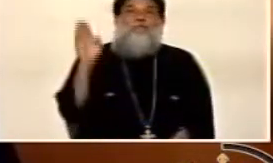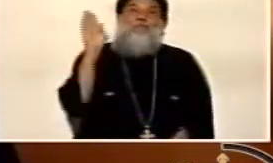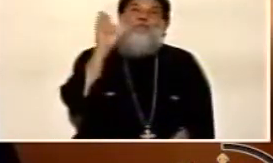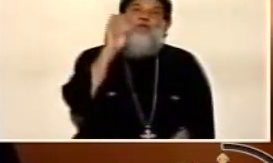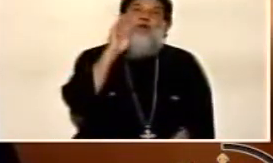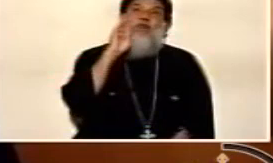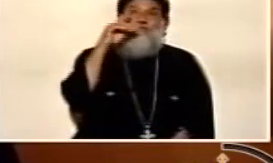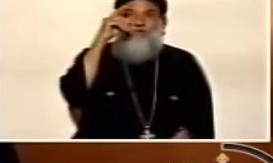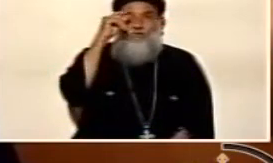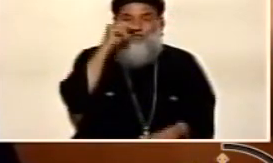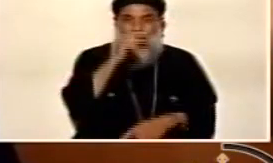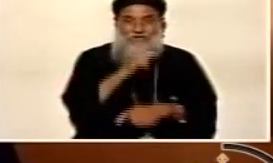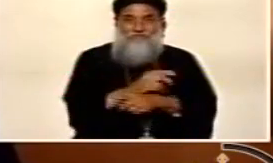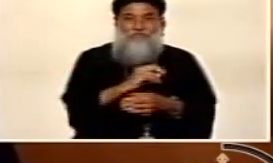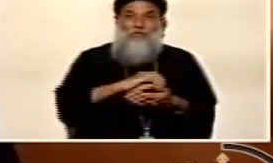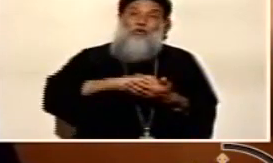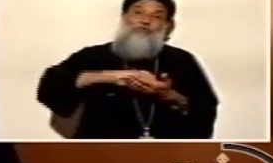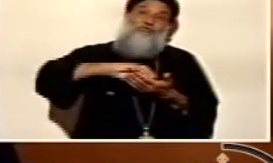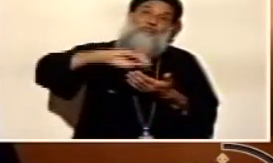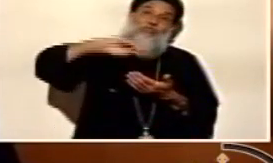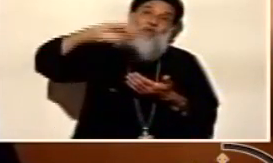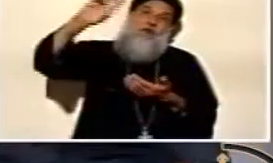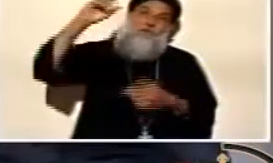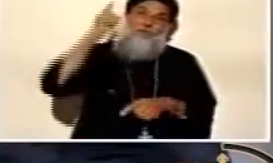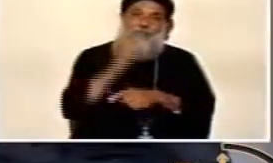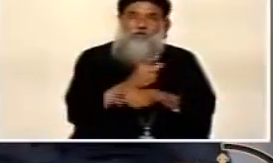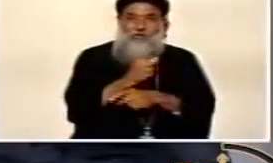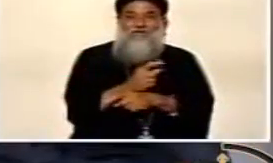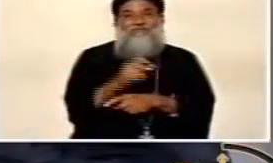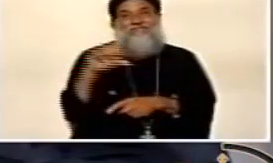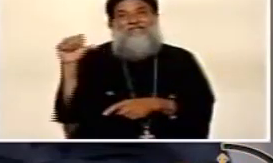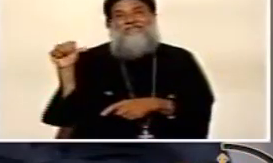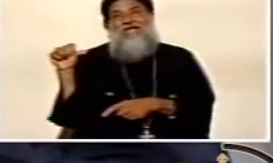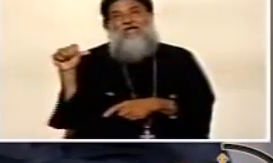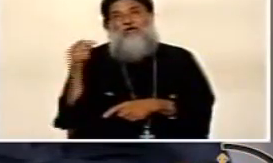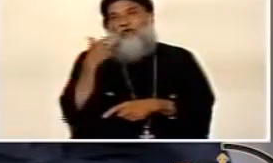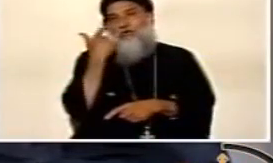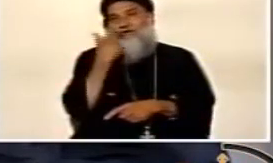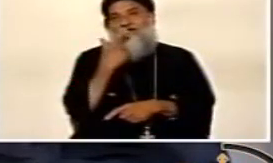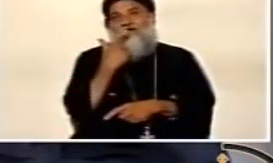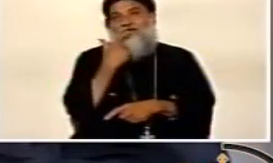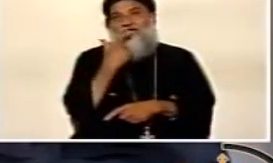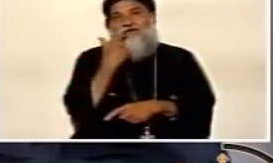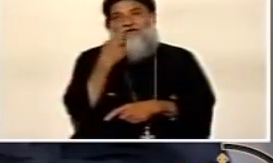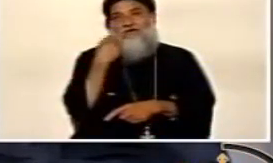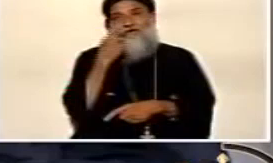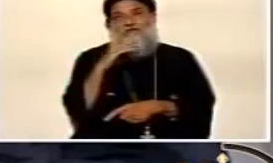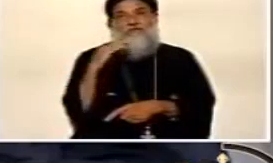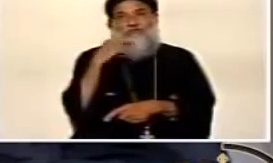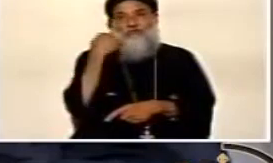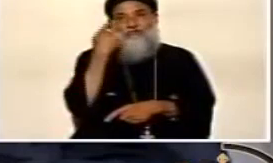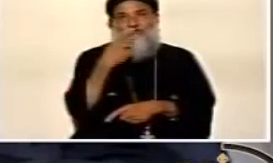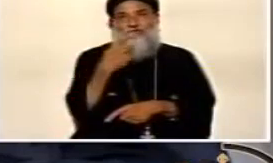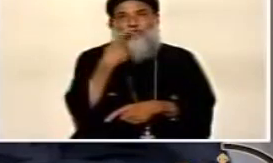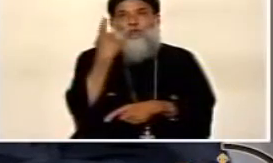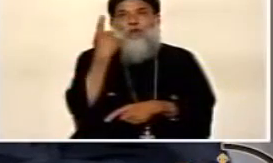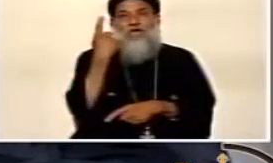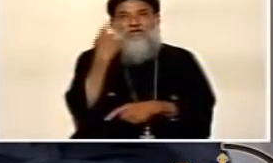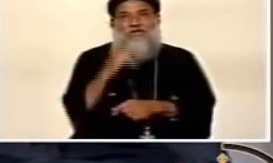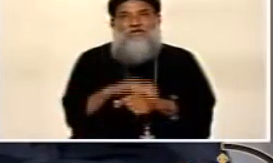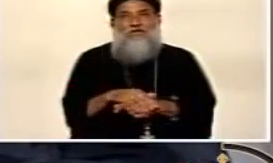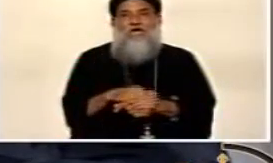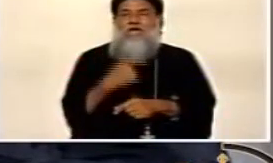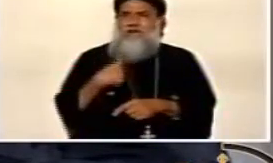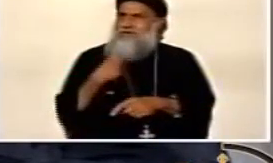الرسول، البولس عن رسالته إلى كورنثوس الأولى والإصحاح التاسع، ألست أنا رسولا؟ ألست